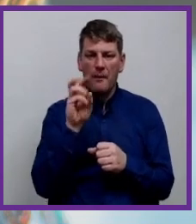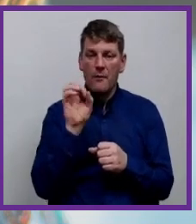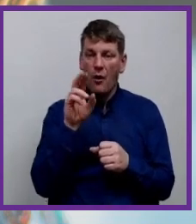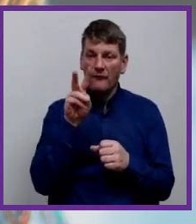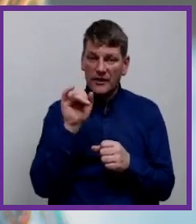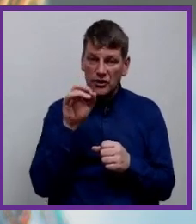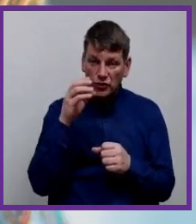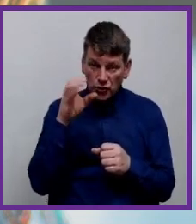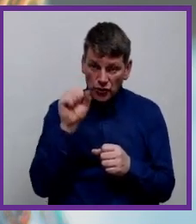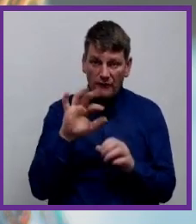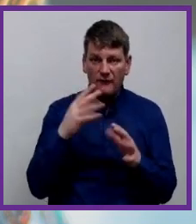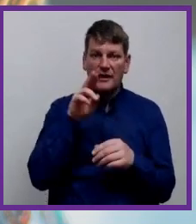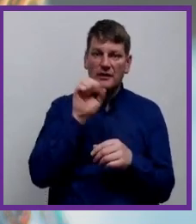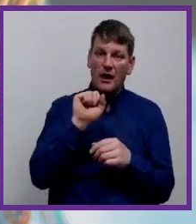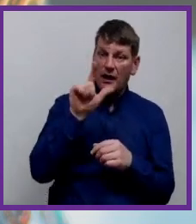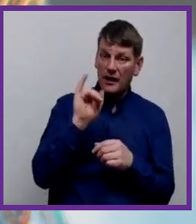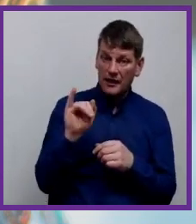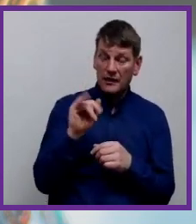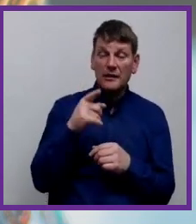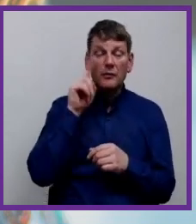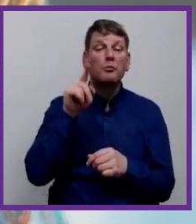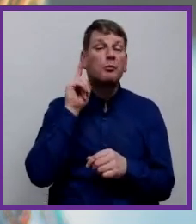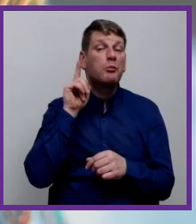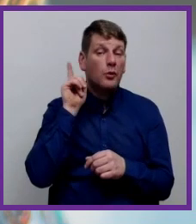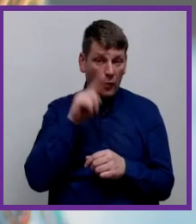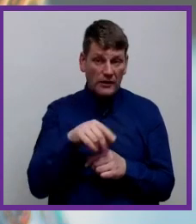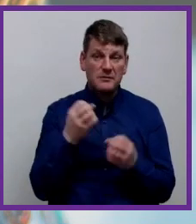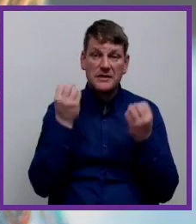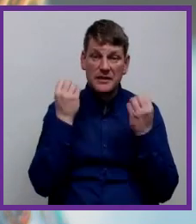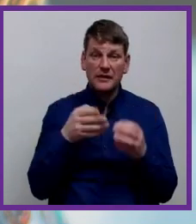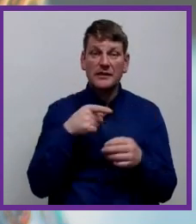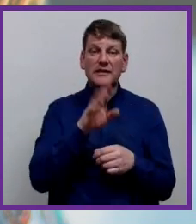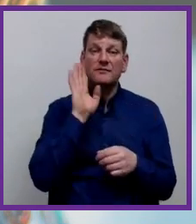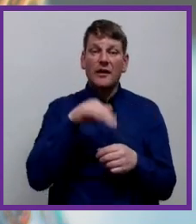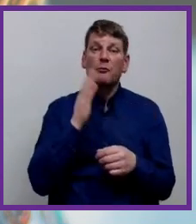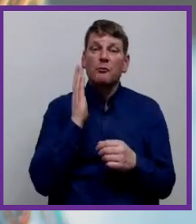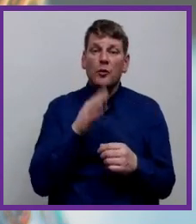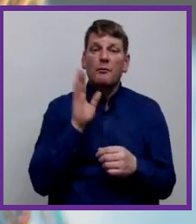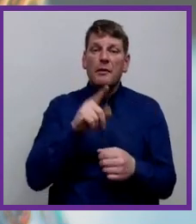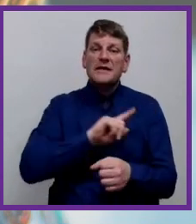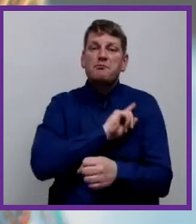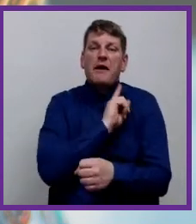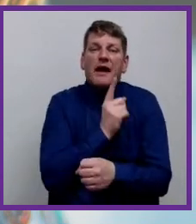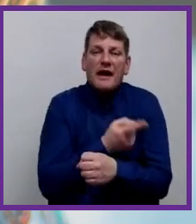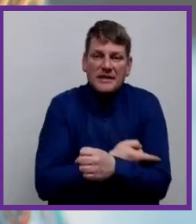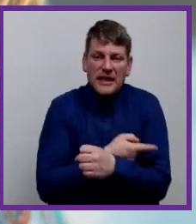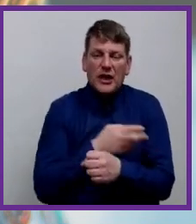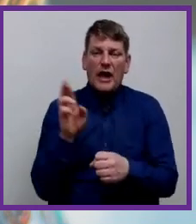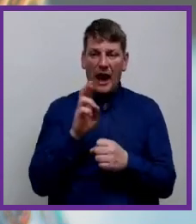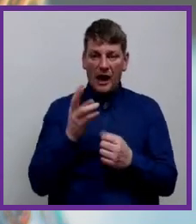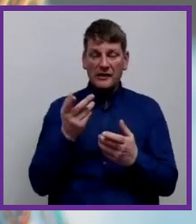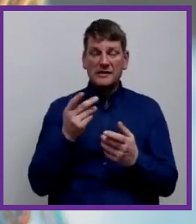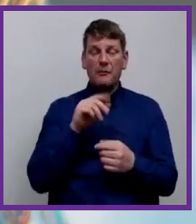Tāda skaidrs, ka izsauktā reakcija var būt par spēcīgu paša